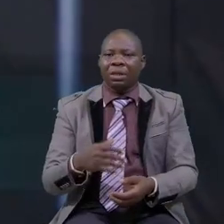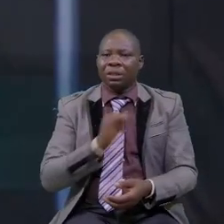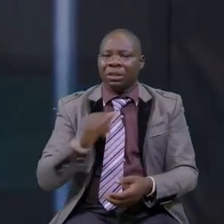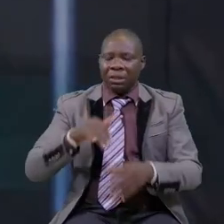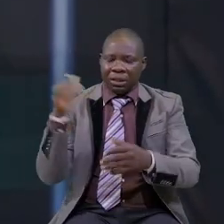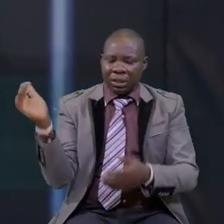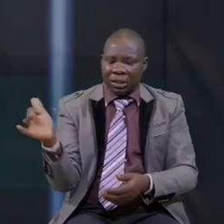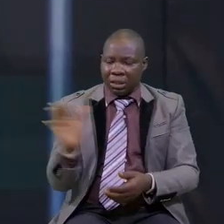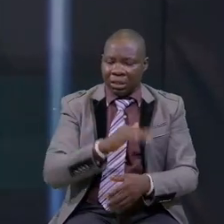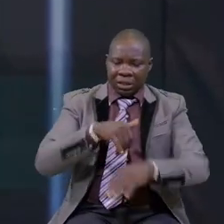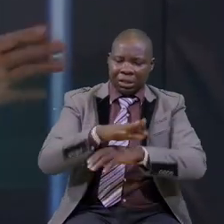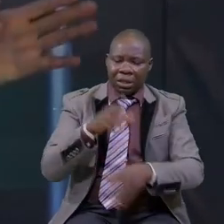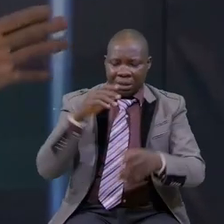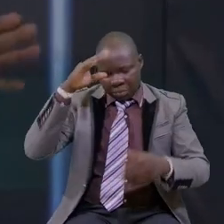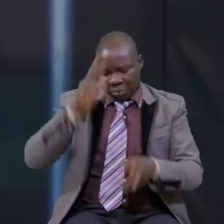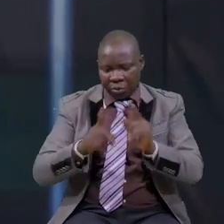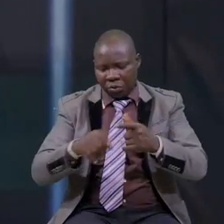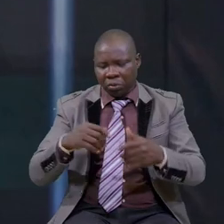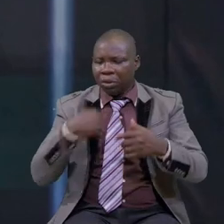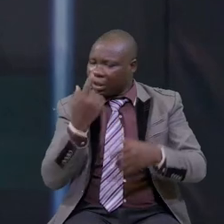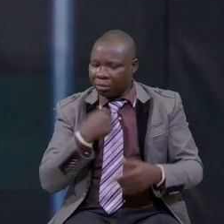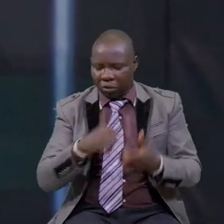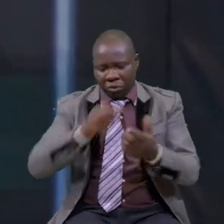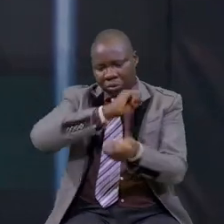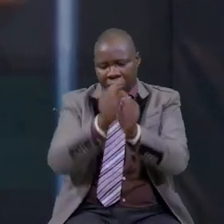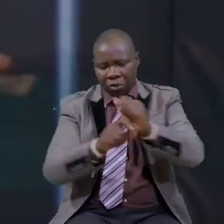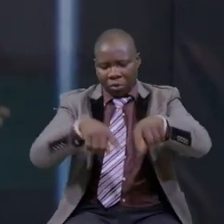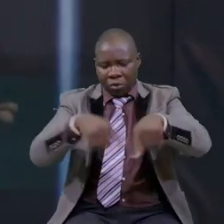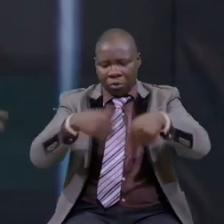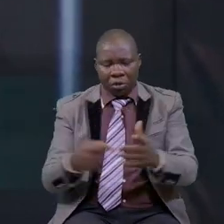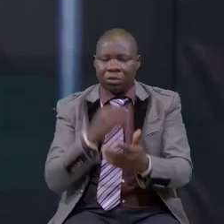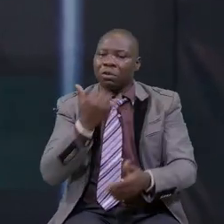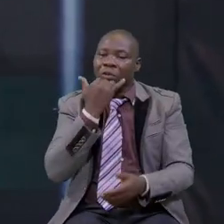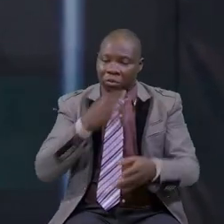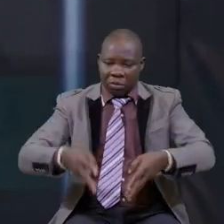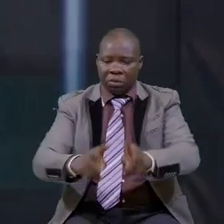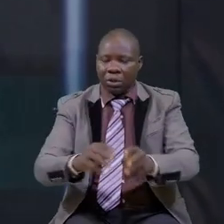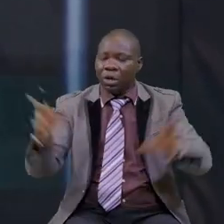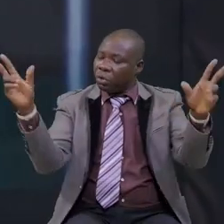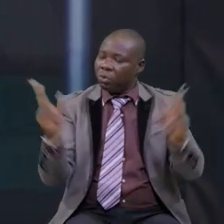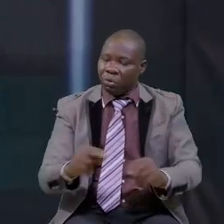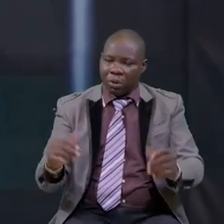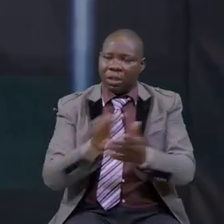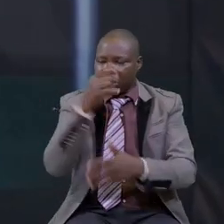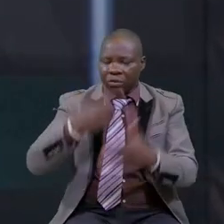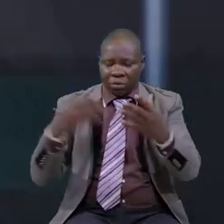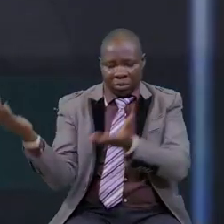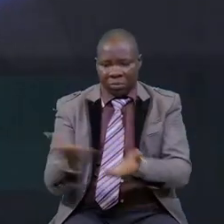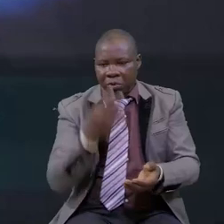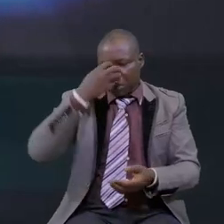hommes de contact pour me dire de changer et de suivre telle direction. Non, c'est ça qui apporte la corruption dans notre